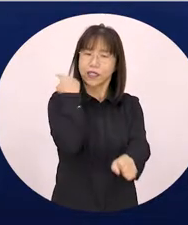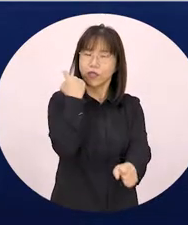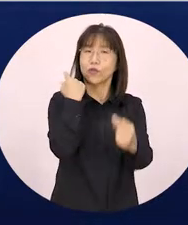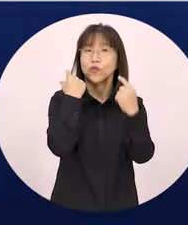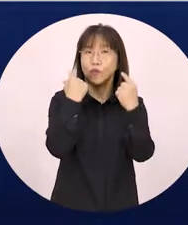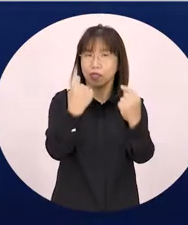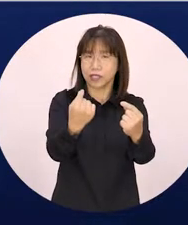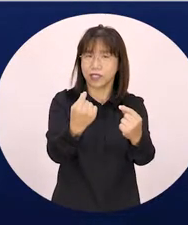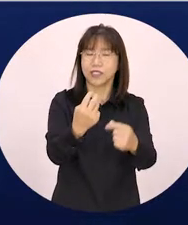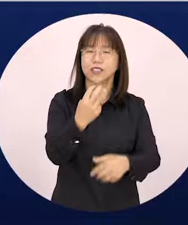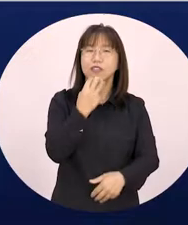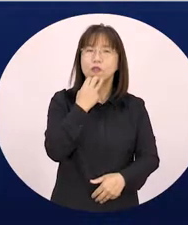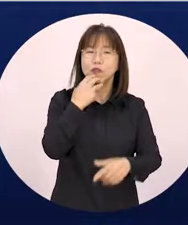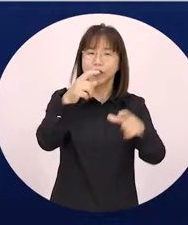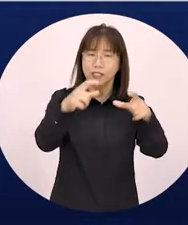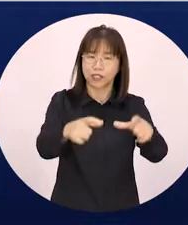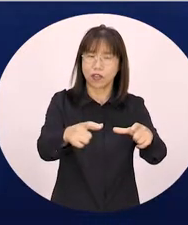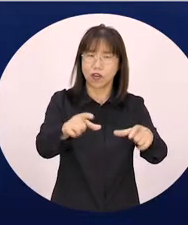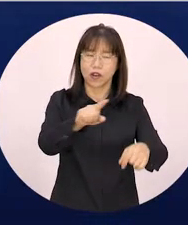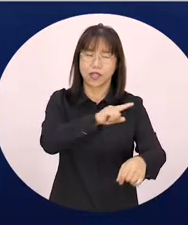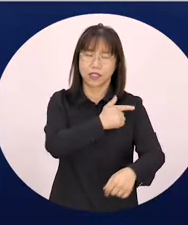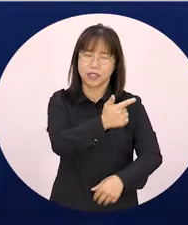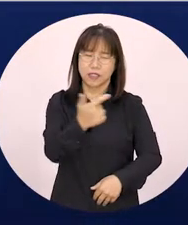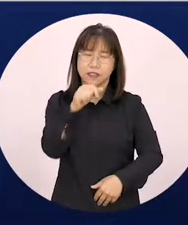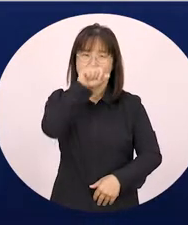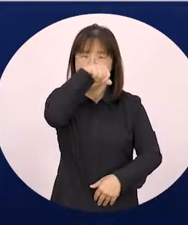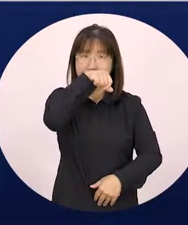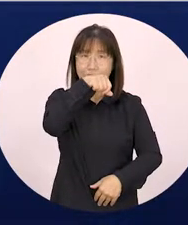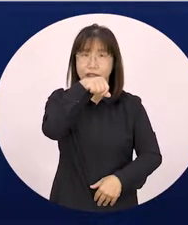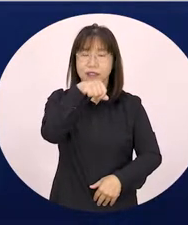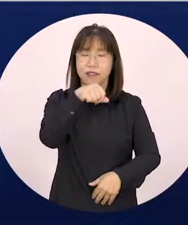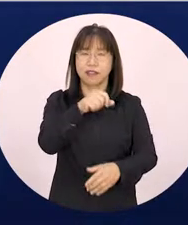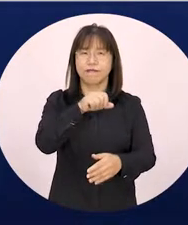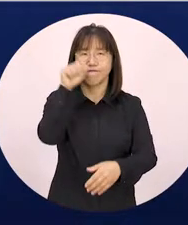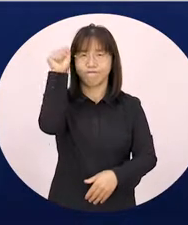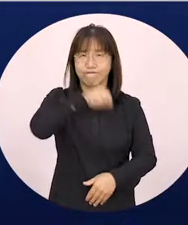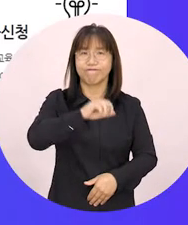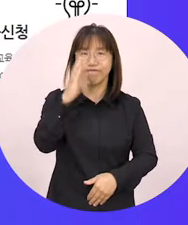지난해에 이어 서울 25개 자치구 중 가장 큰 규모입니다.